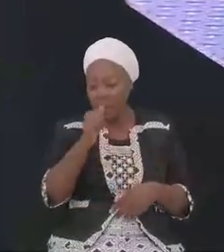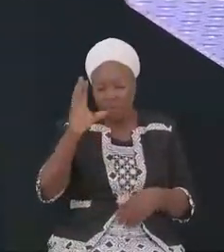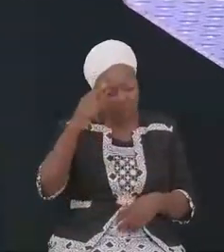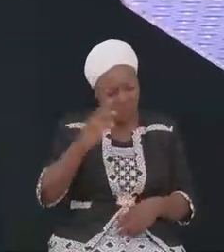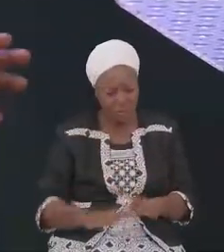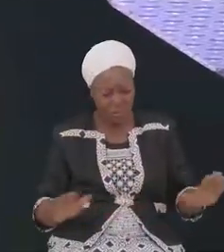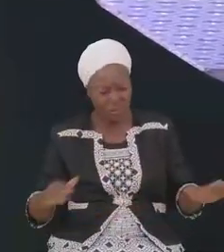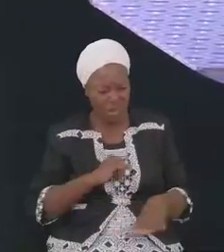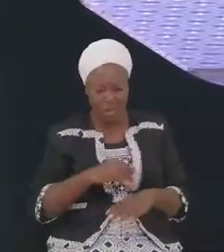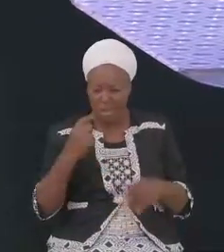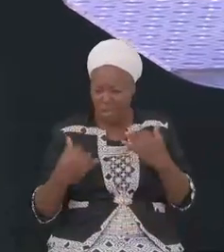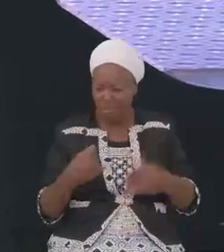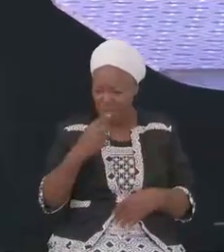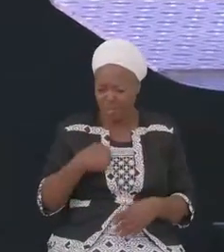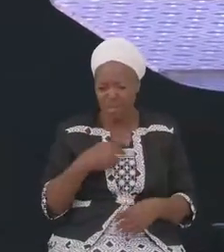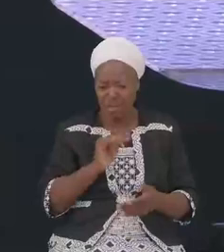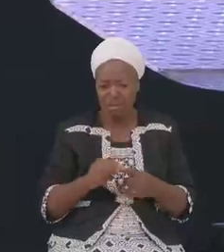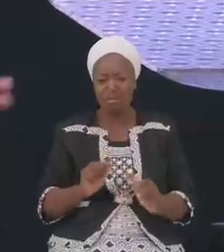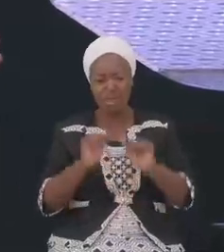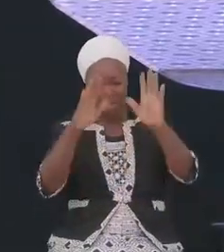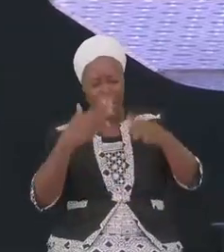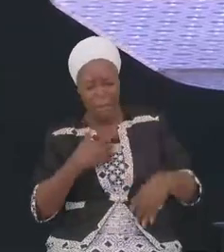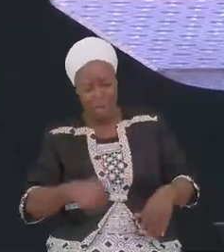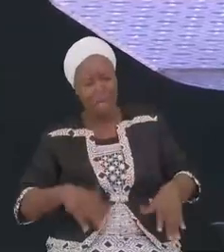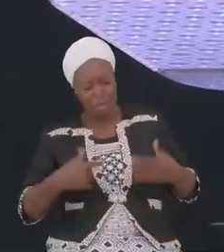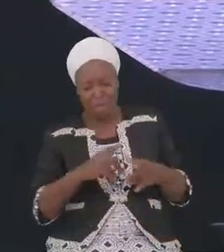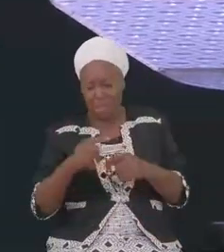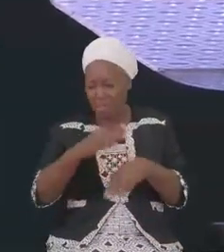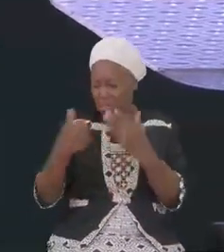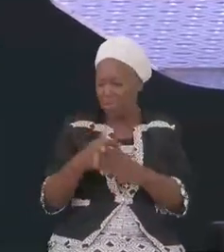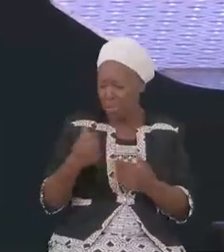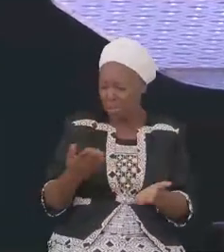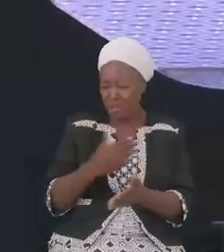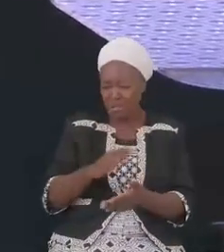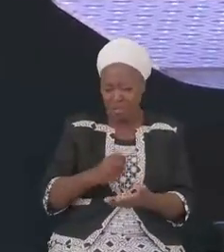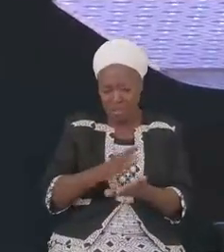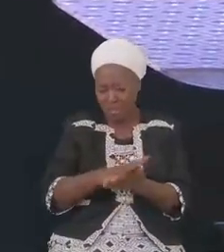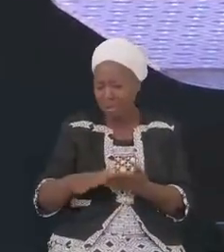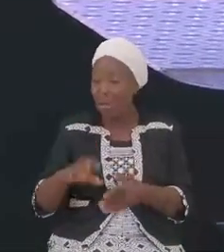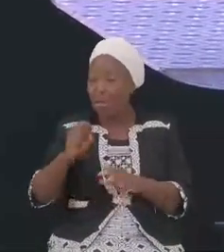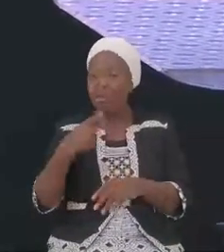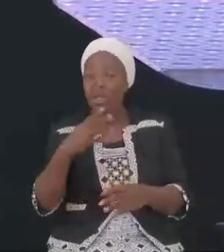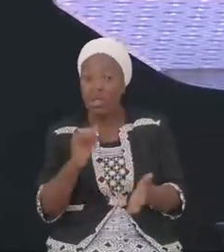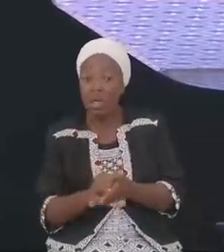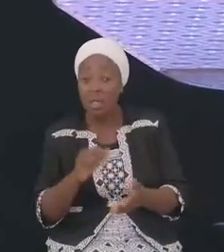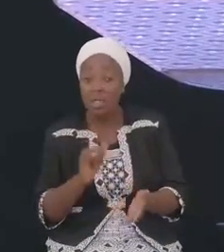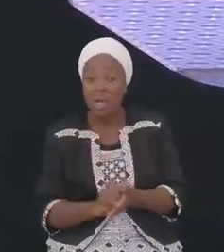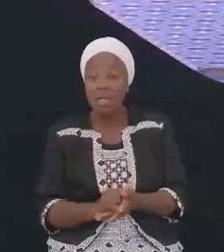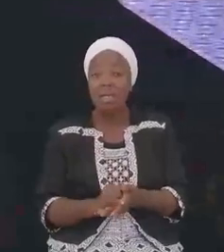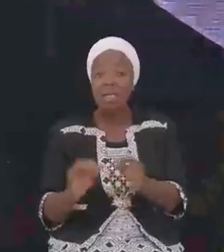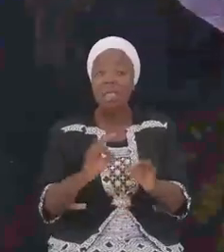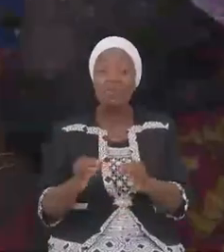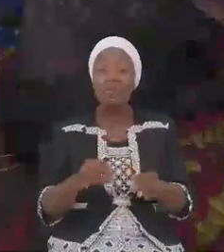on parle de consécration, de dévotion, de la soumission absolue au Seigneur. Est-ce que tu peux dire,